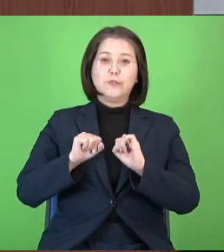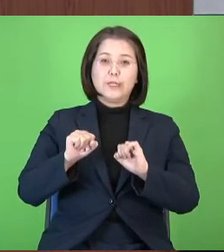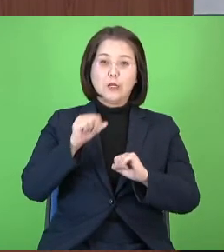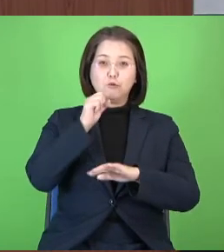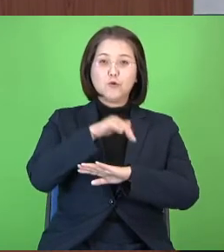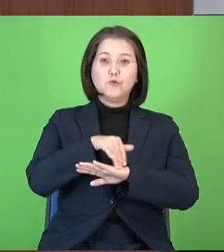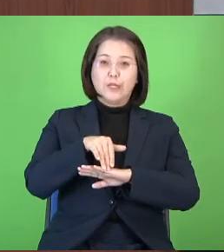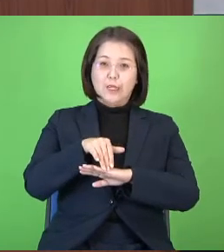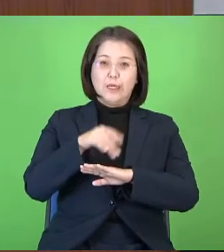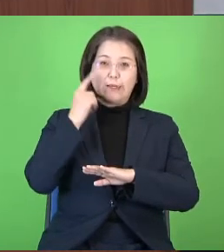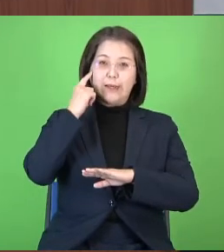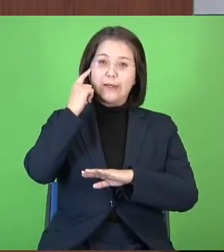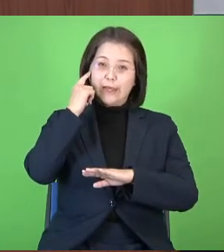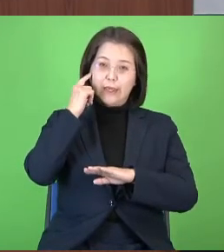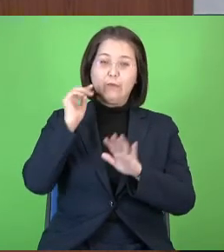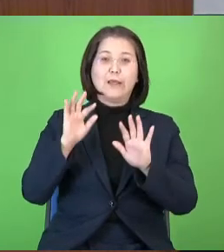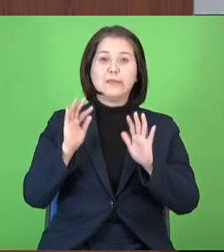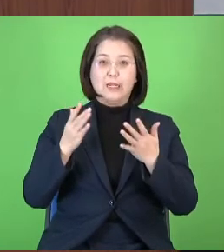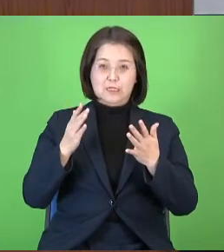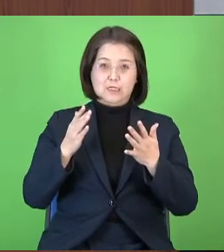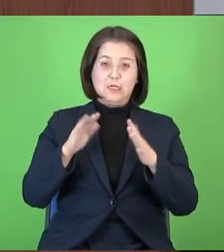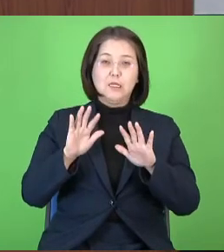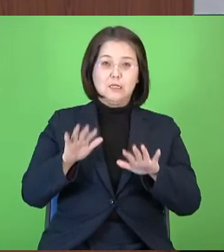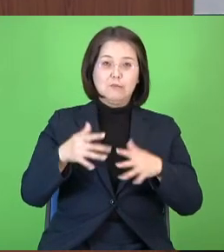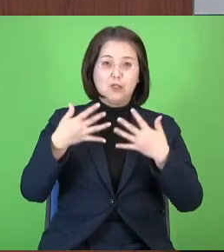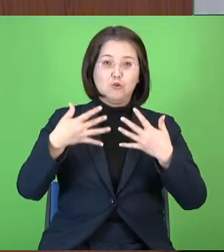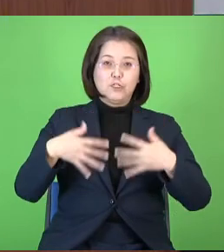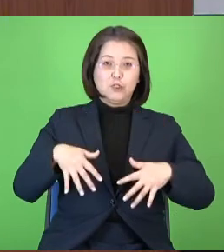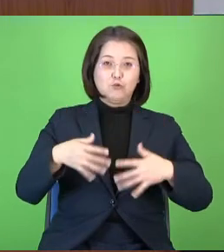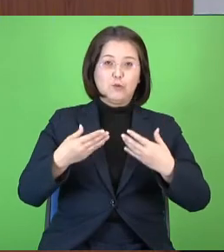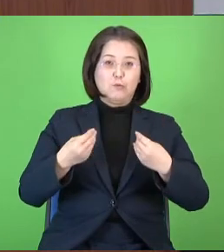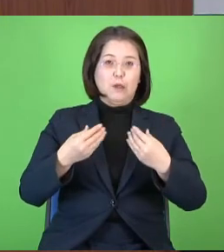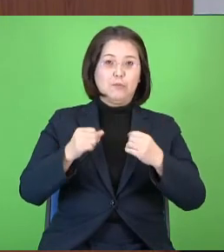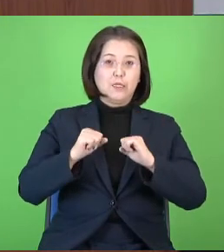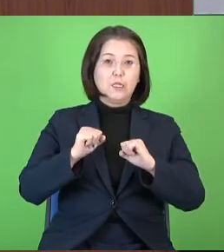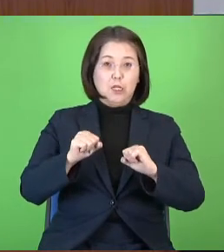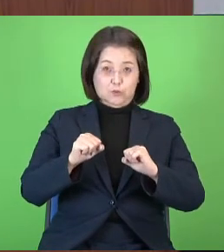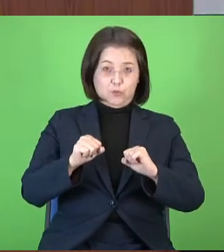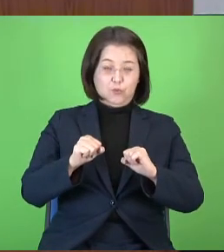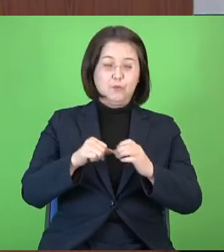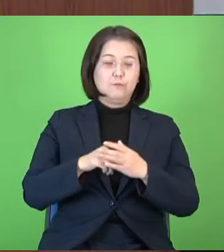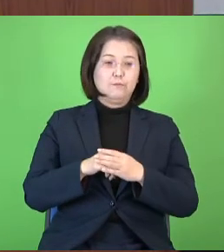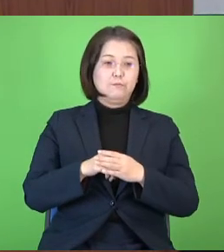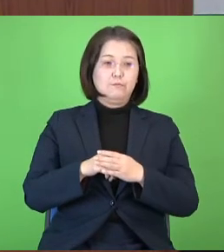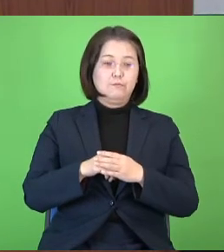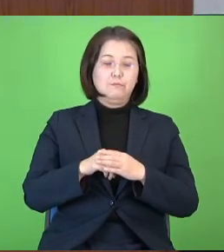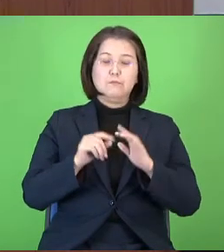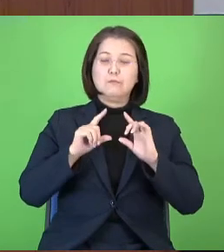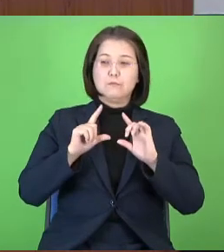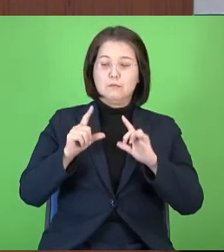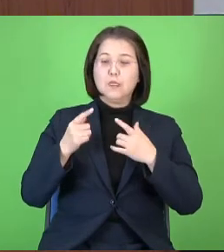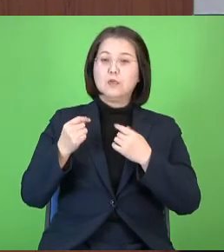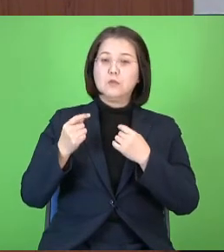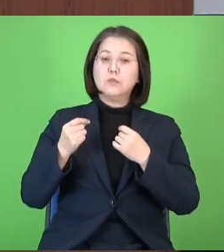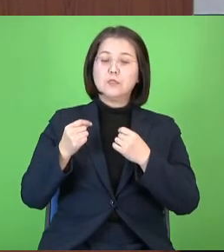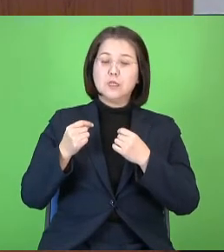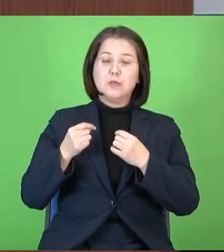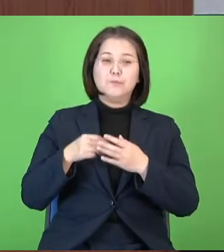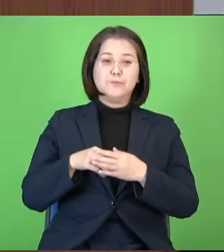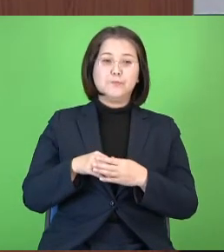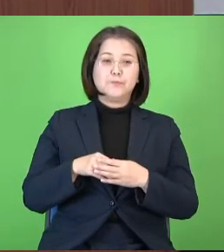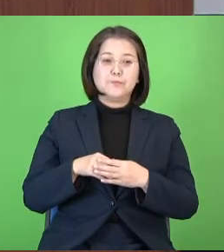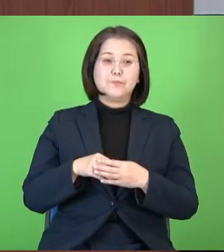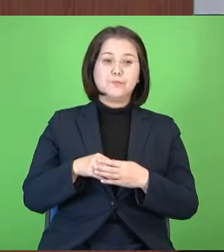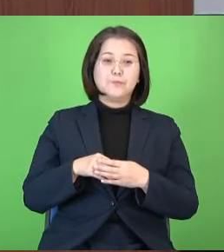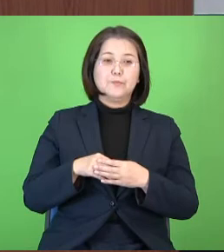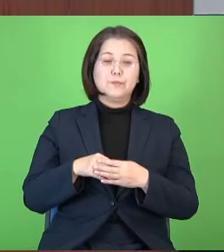高のやり方でまぁ台北してるんじゃないかと思います導入のまあ高校へ